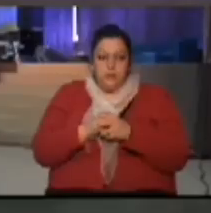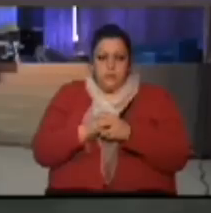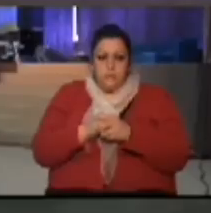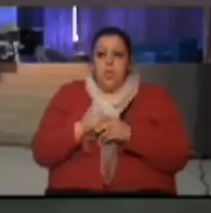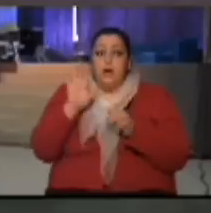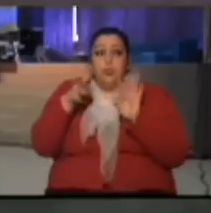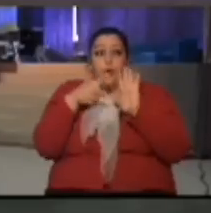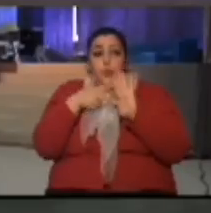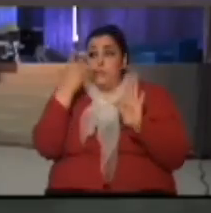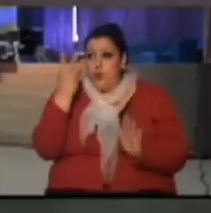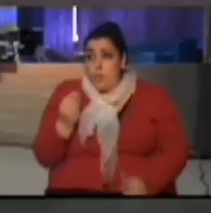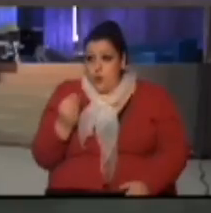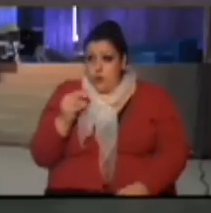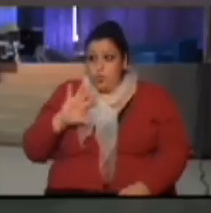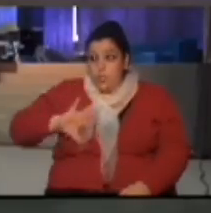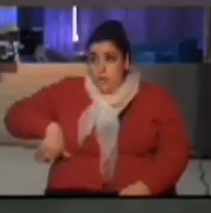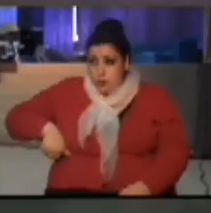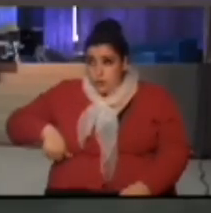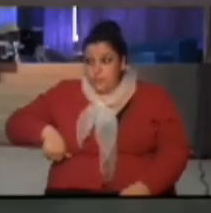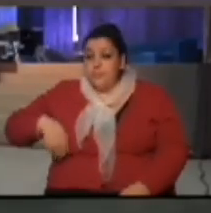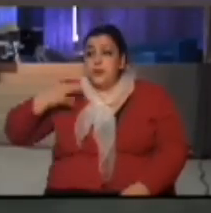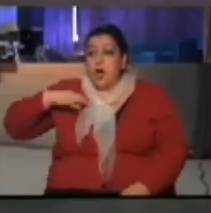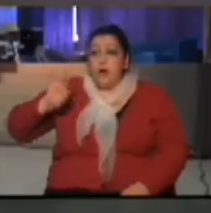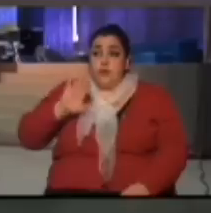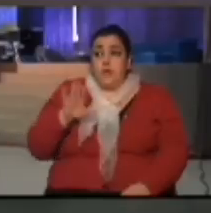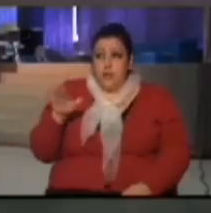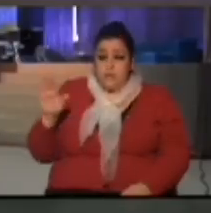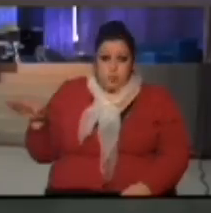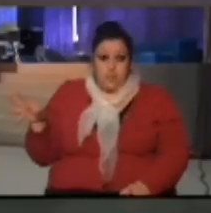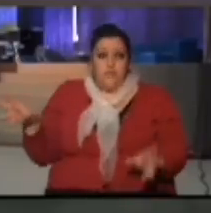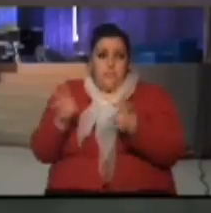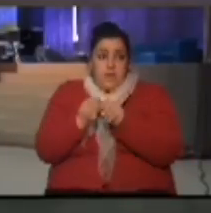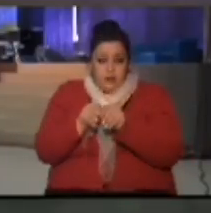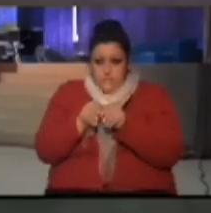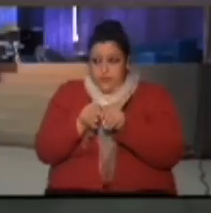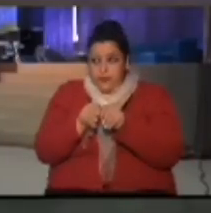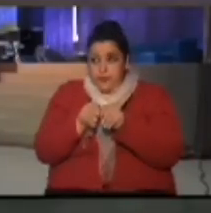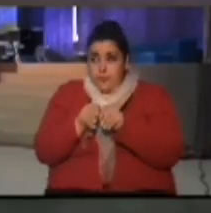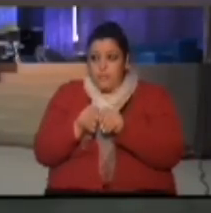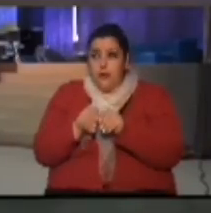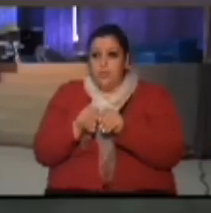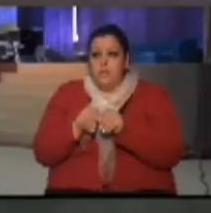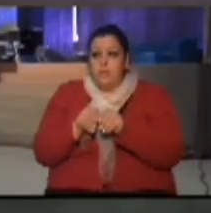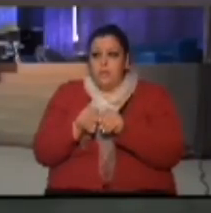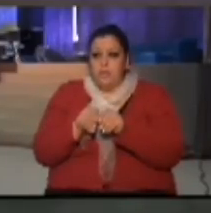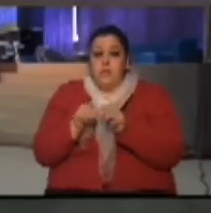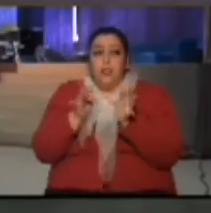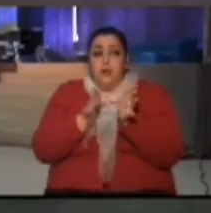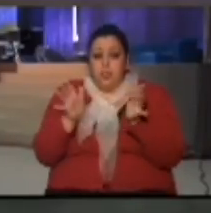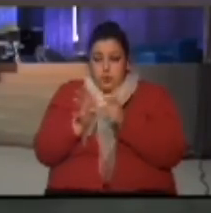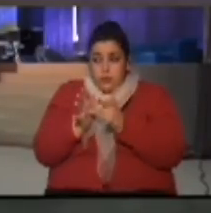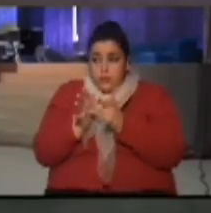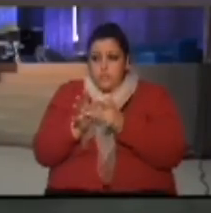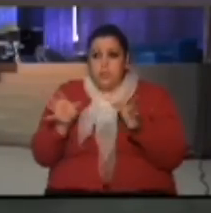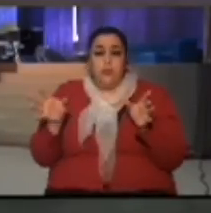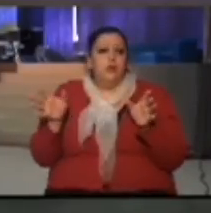օրից հետո աշակերտները դարձյալ ներսում են եւ Թովմասն էլ նրանց հետ էր։ Հիսուսը դռները